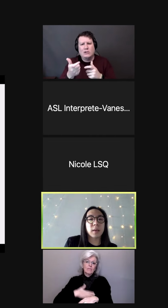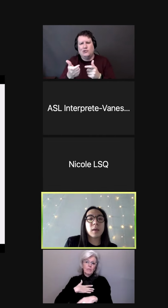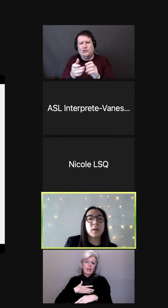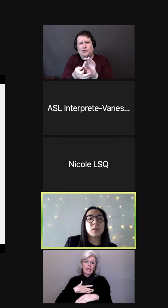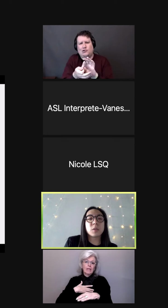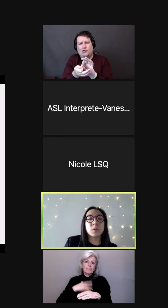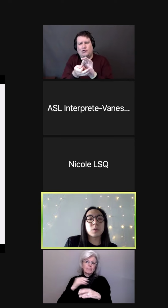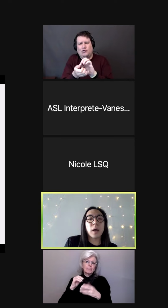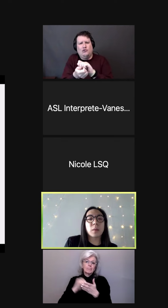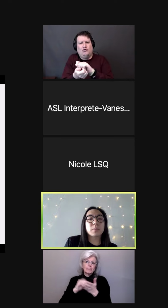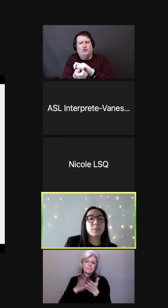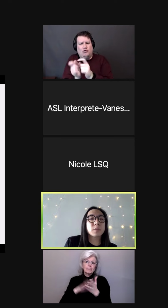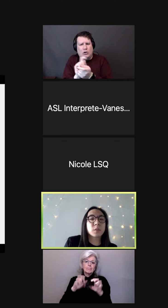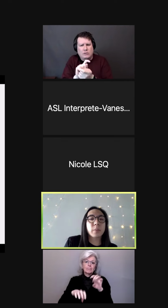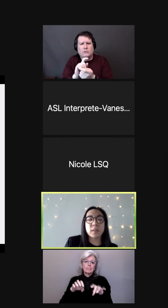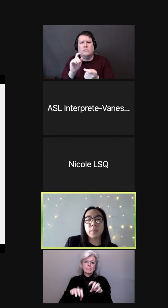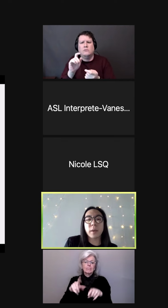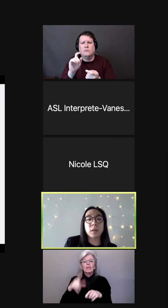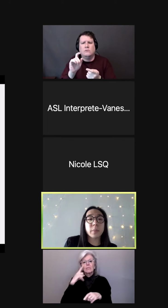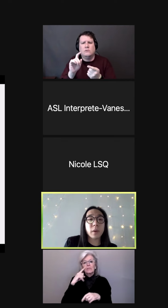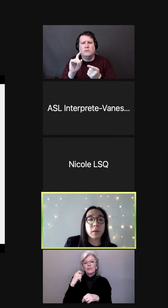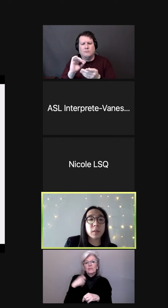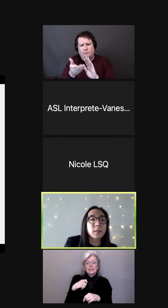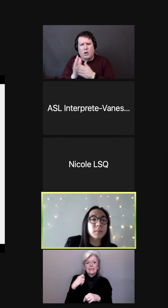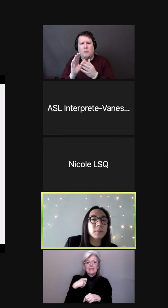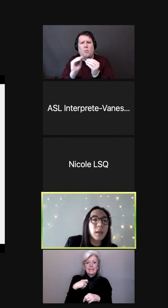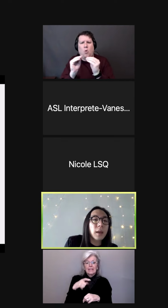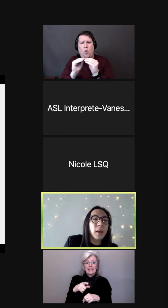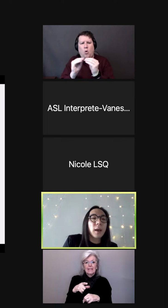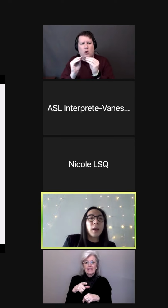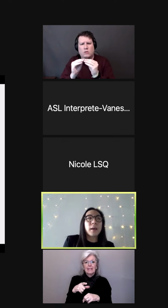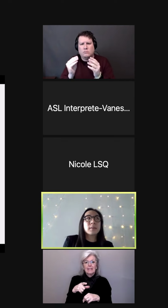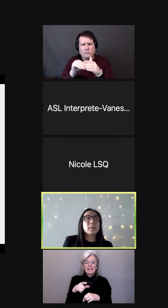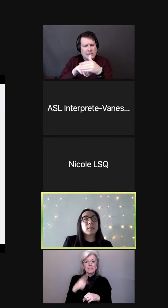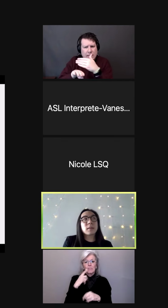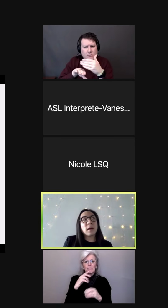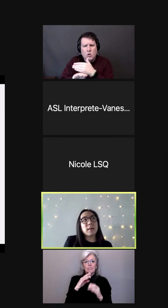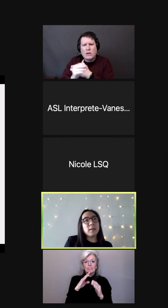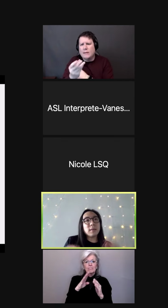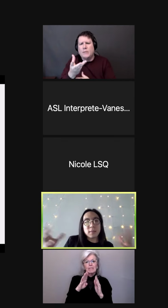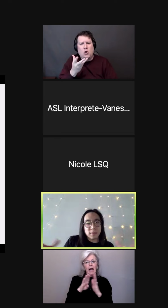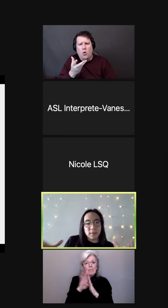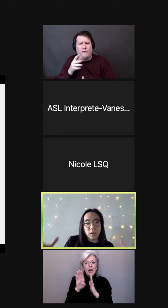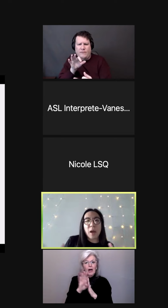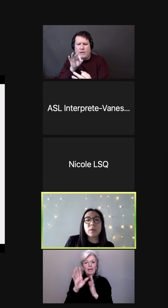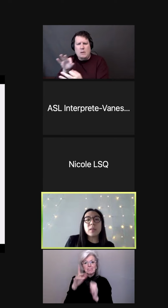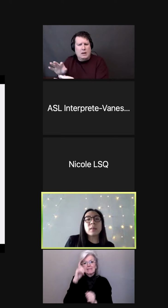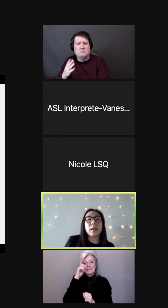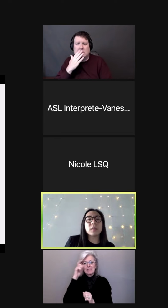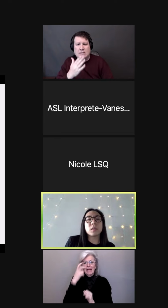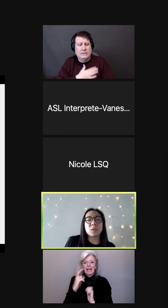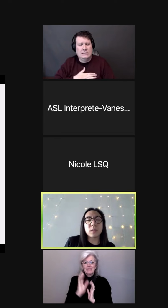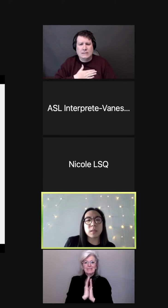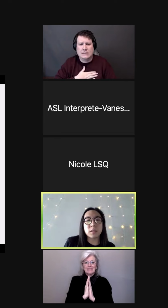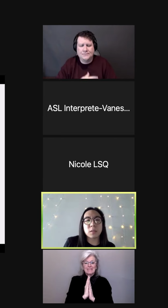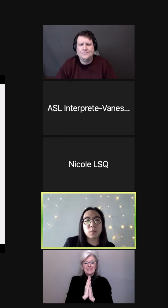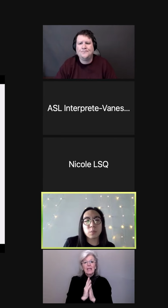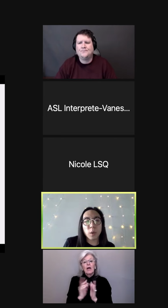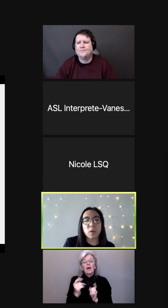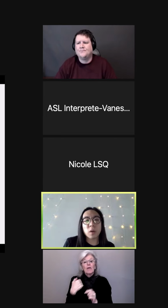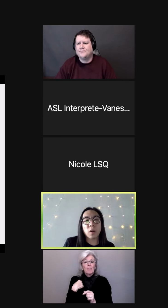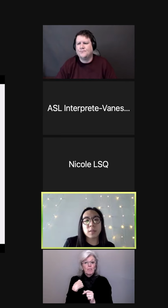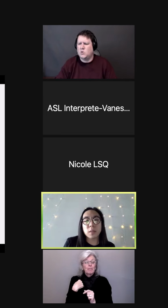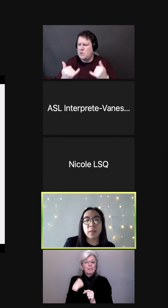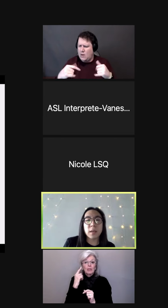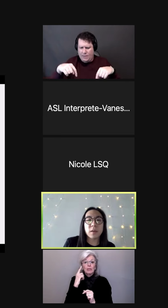et je peux essayer d'améliorer votre expérience. Et je pense que